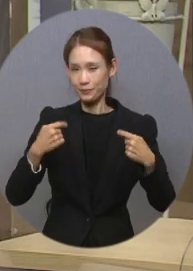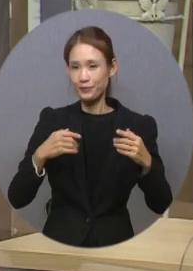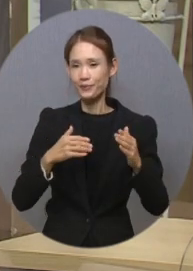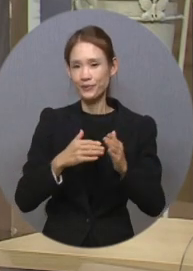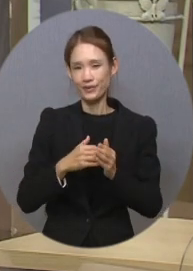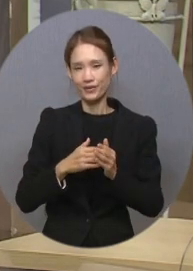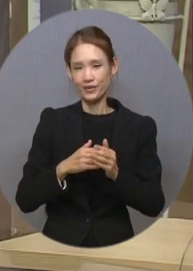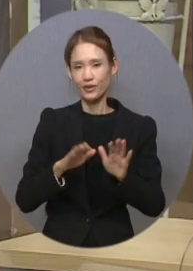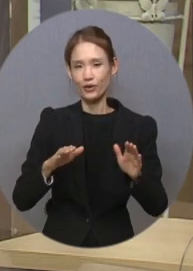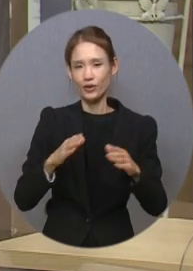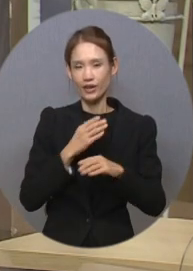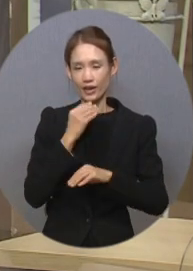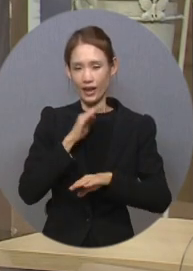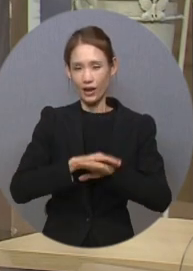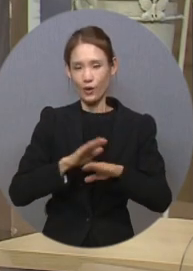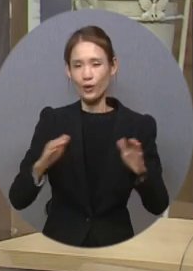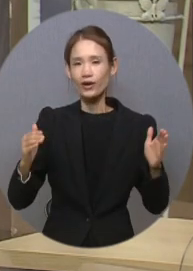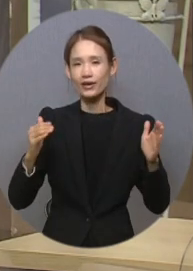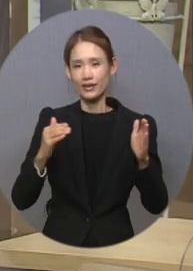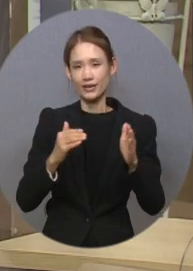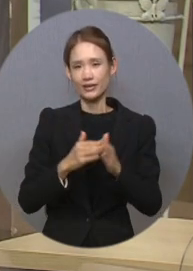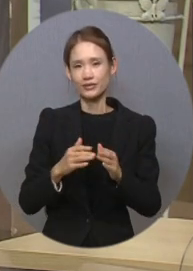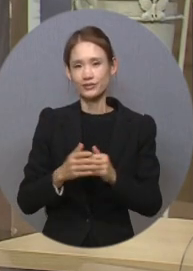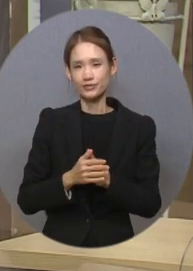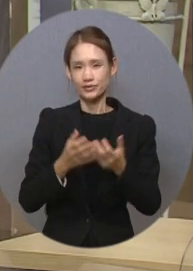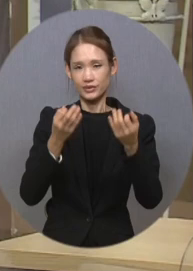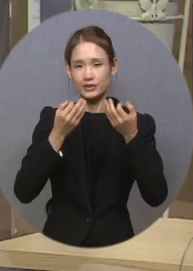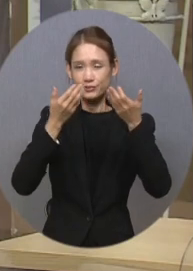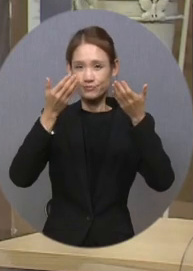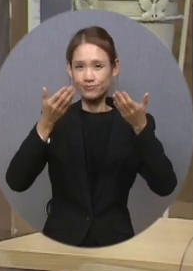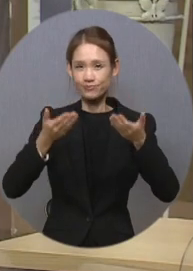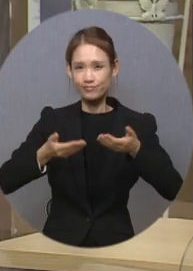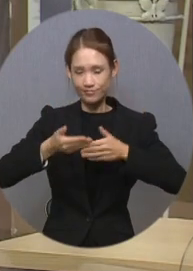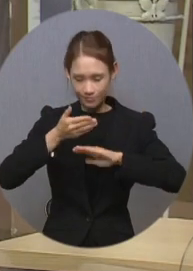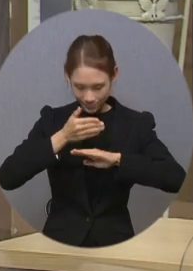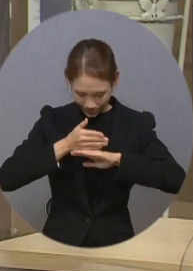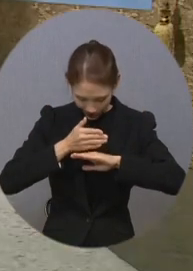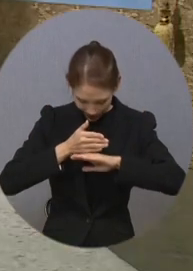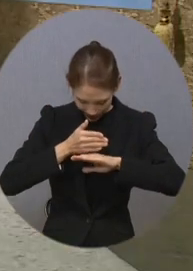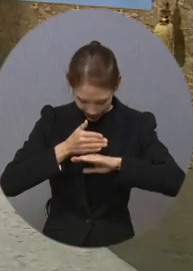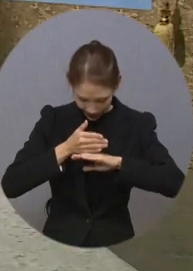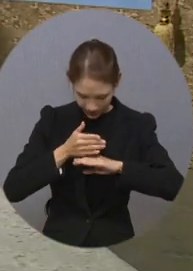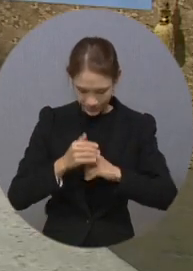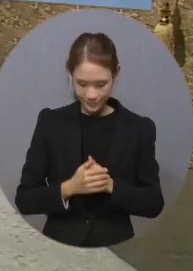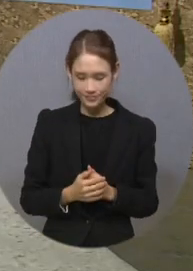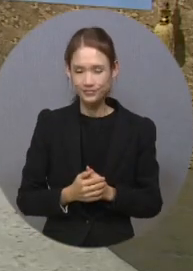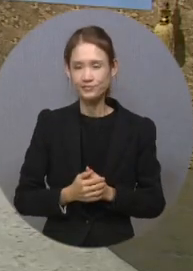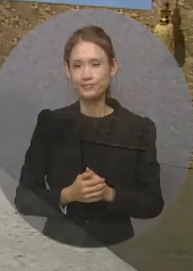함께했습니다. 네, 오늘 행복나눔지킴이 오늘은 여기까지입니다. 시청해주신 여러분 고맙습니다.